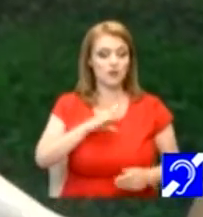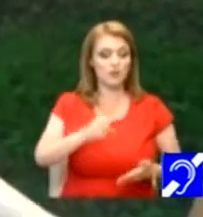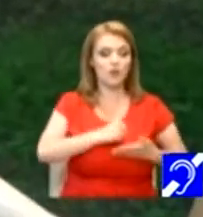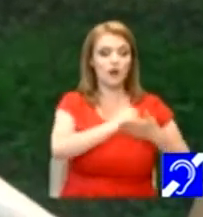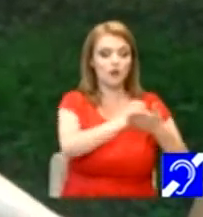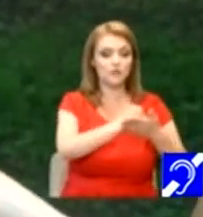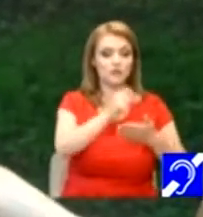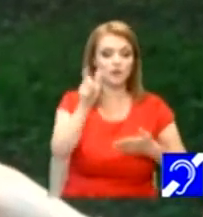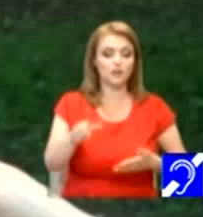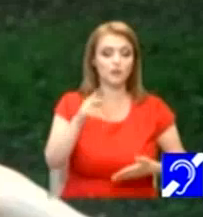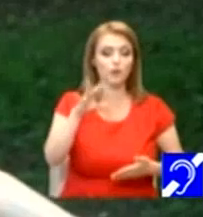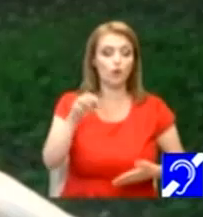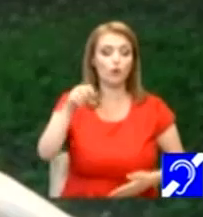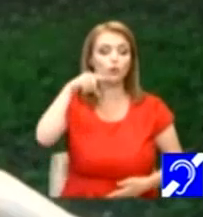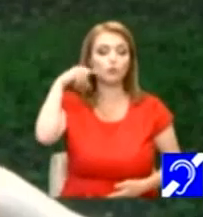сейчас кандидат, а